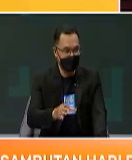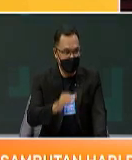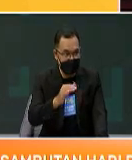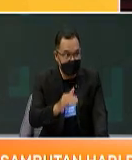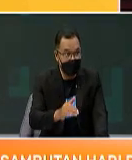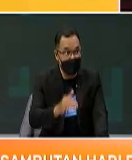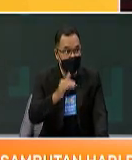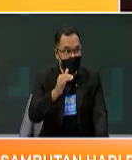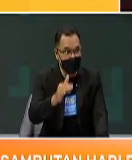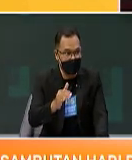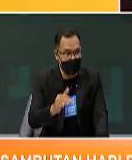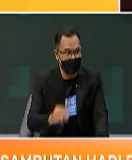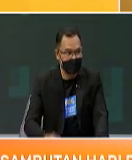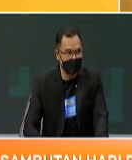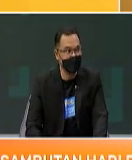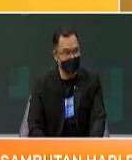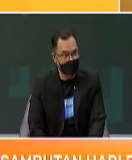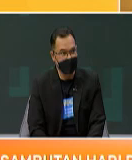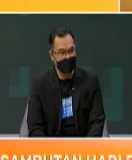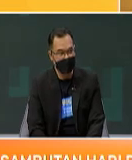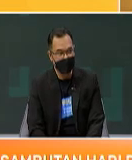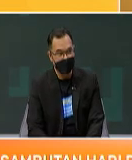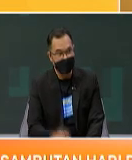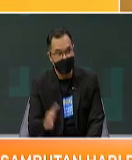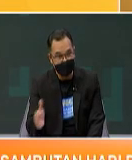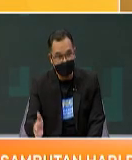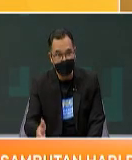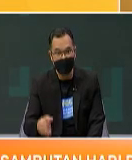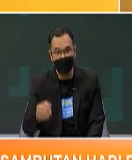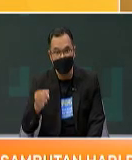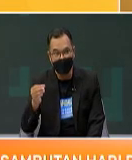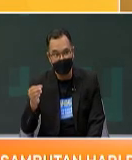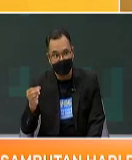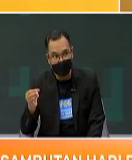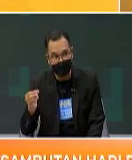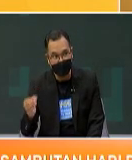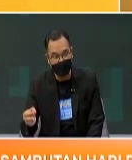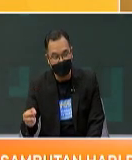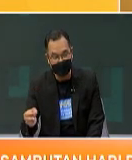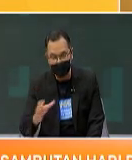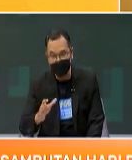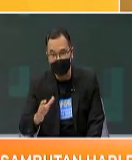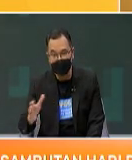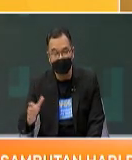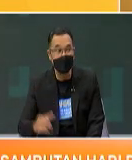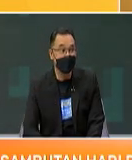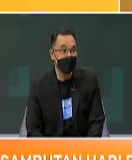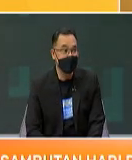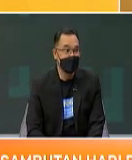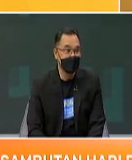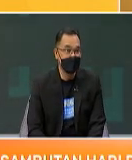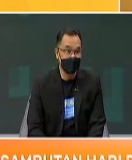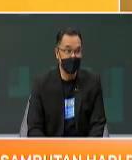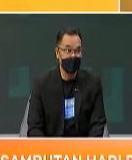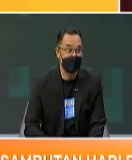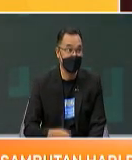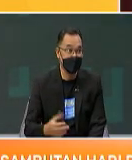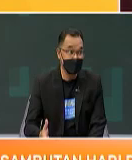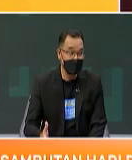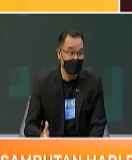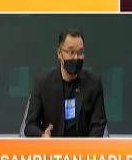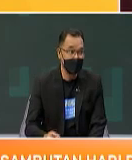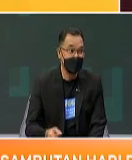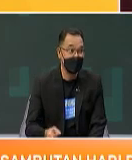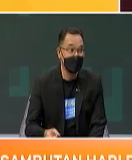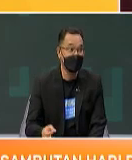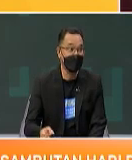relevan. Maksud kita upgrade lagi. Kita upgrade lagi. Di samping kita, kreativiti kita untuk mencari ataupun